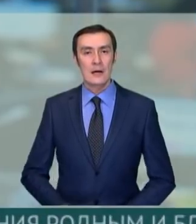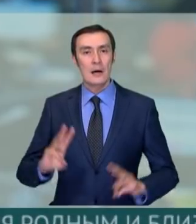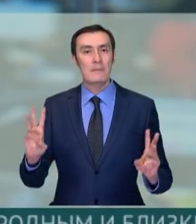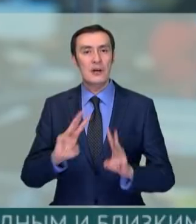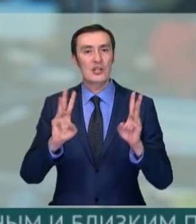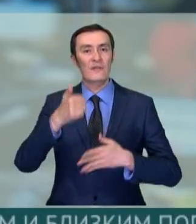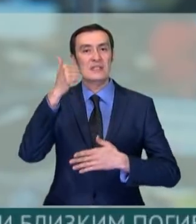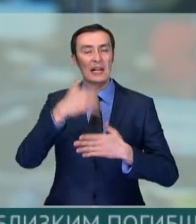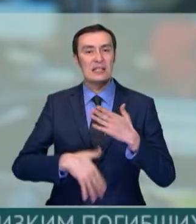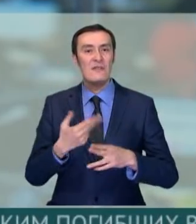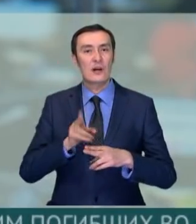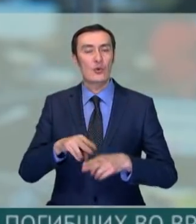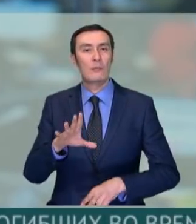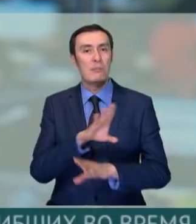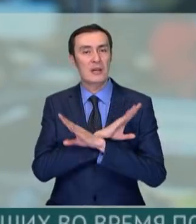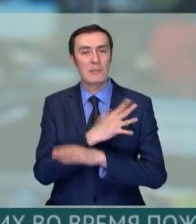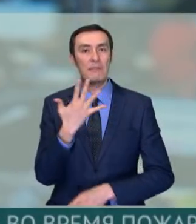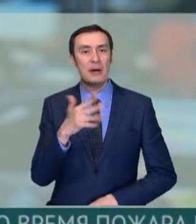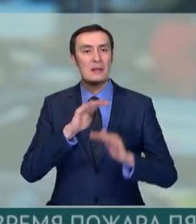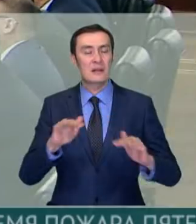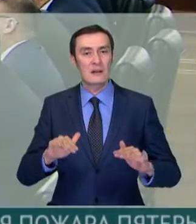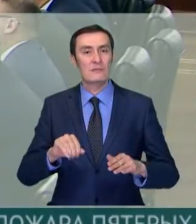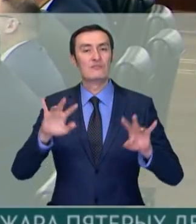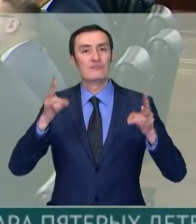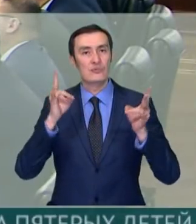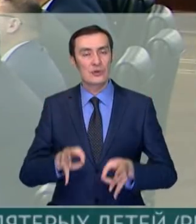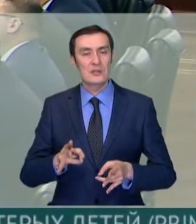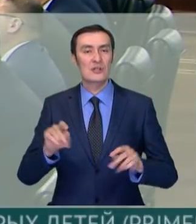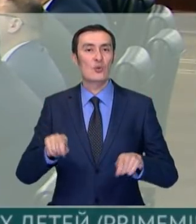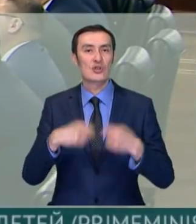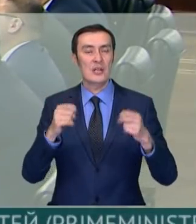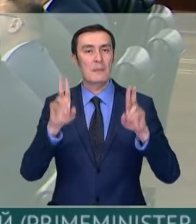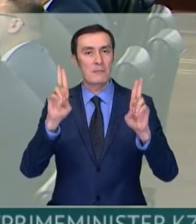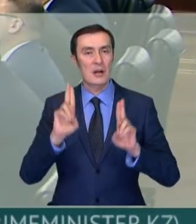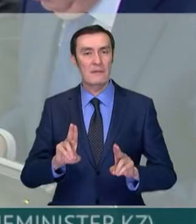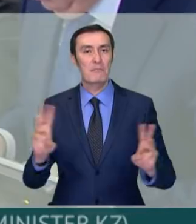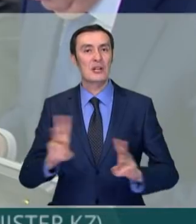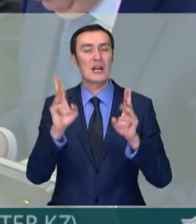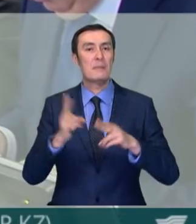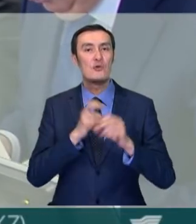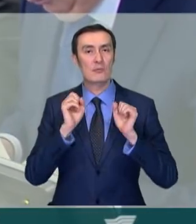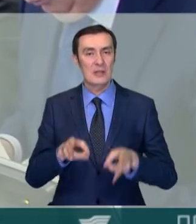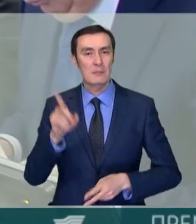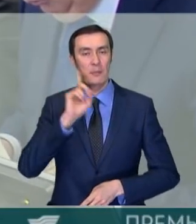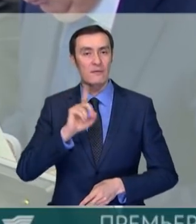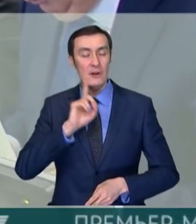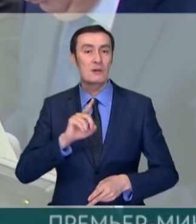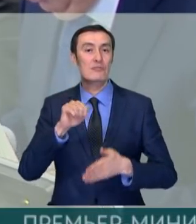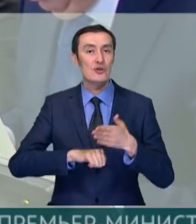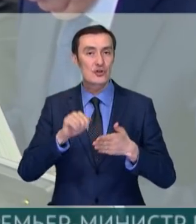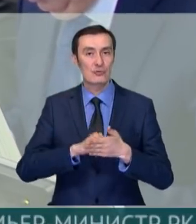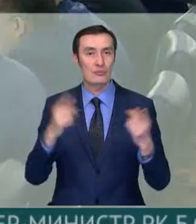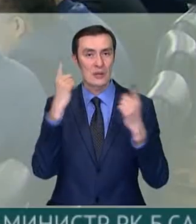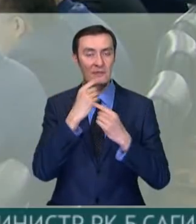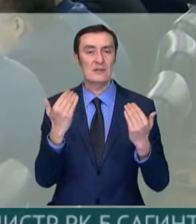Пожар в столице, в котором погибли 5 детей, случился, вероятно, из-за нарушения требований пожарной безопасности. Предварительную причину